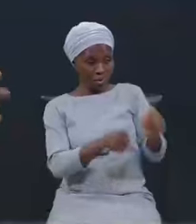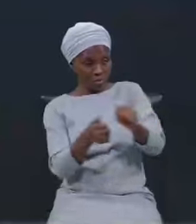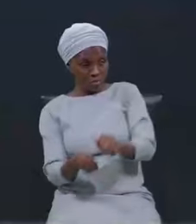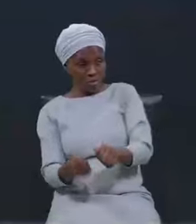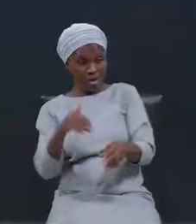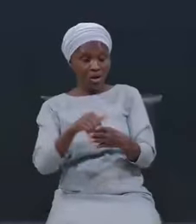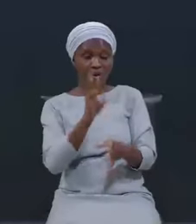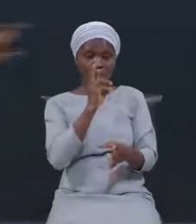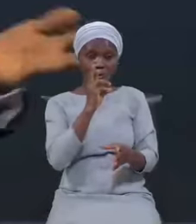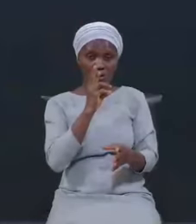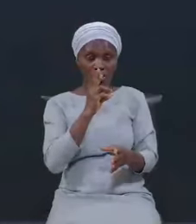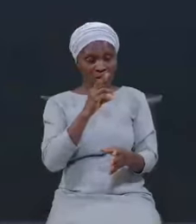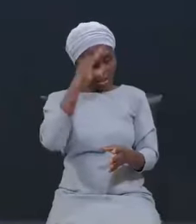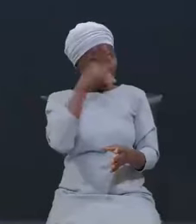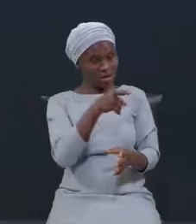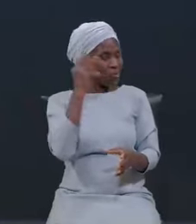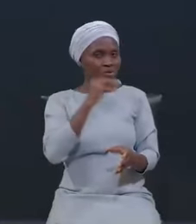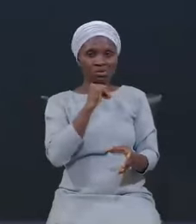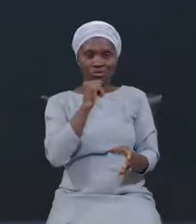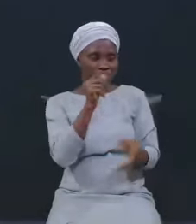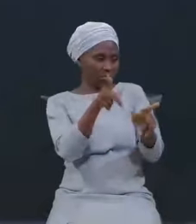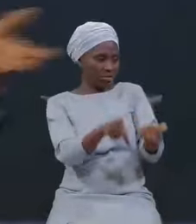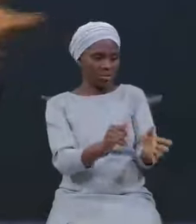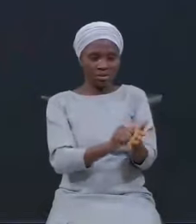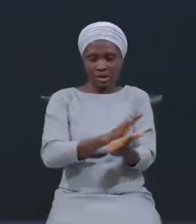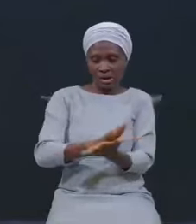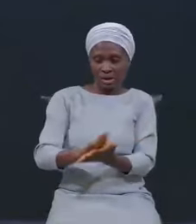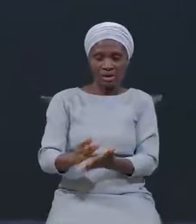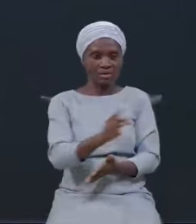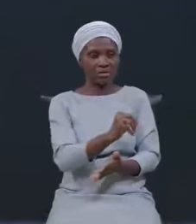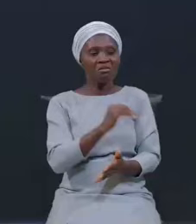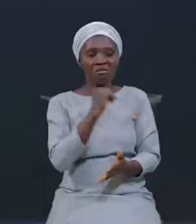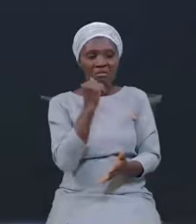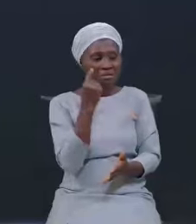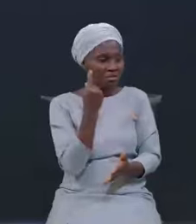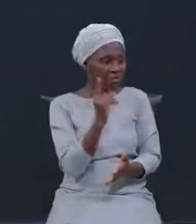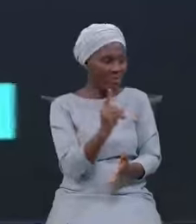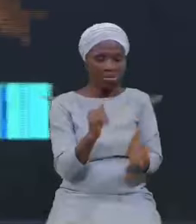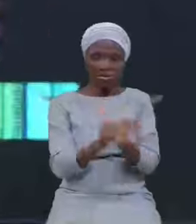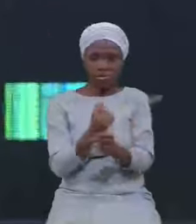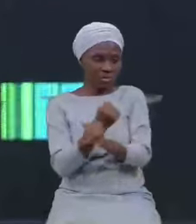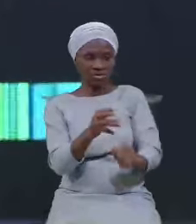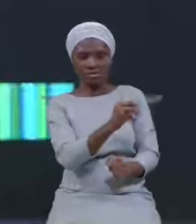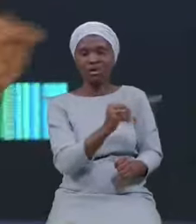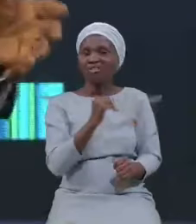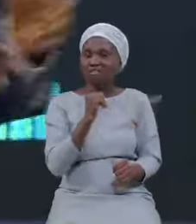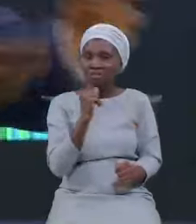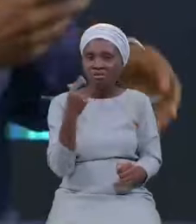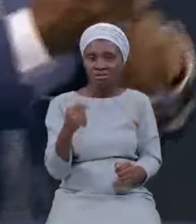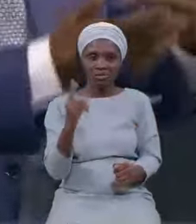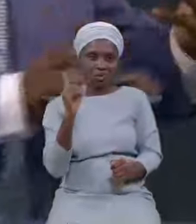ce n'est pas lui qui les purifiait, ce n'est pas lui qui les sauvait, ce n'est pas lui qui ôtait leurs péchés